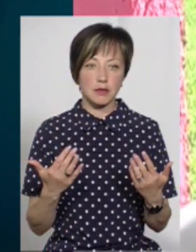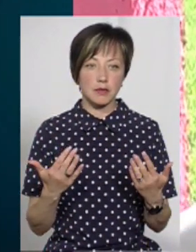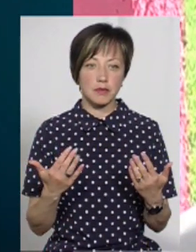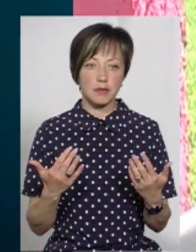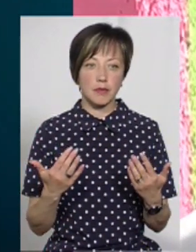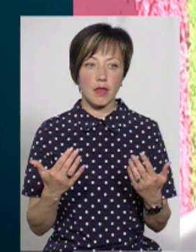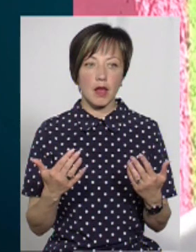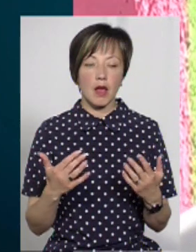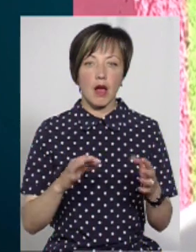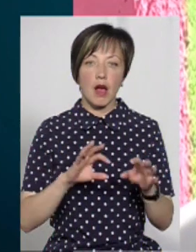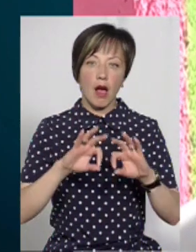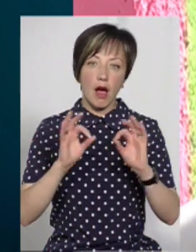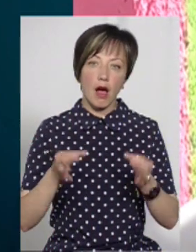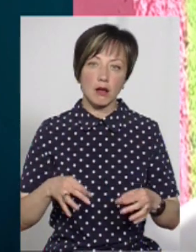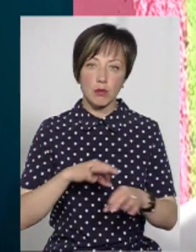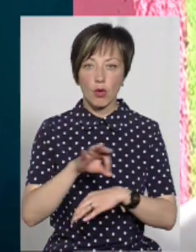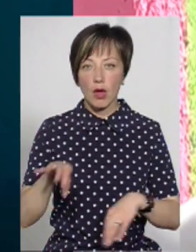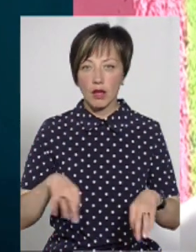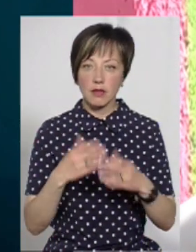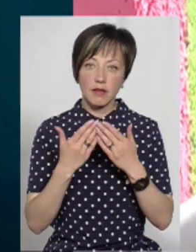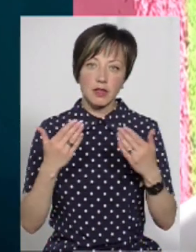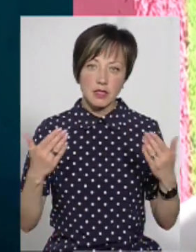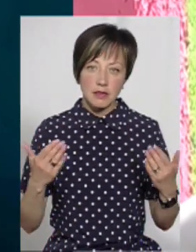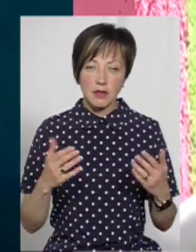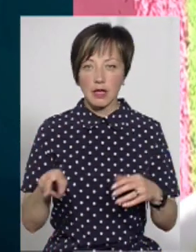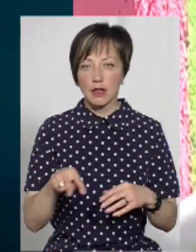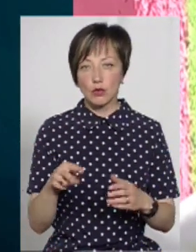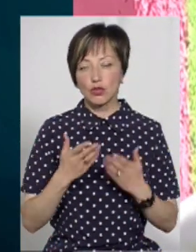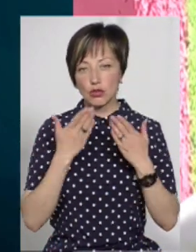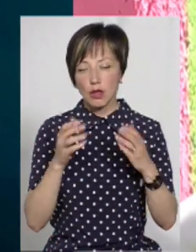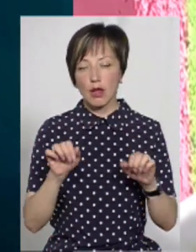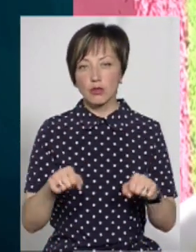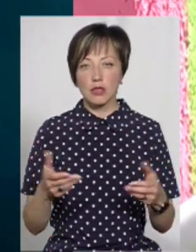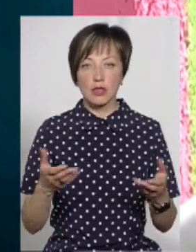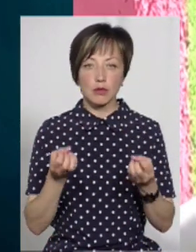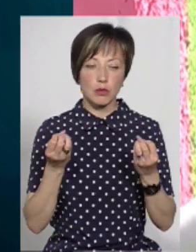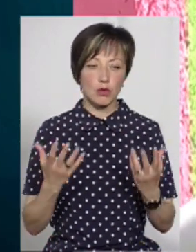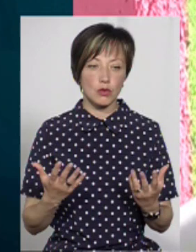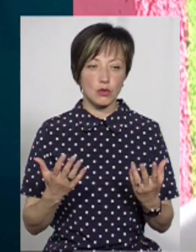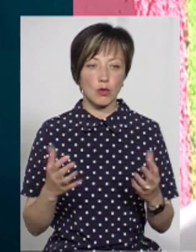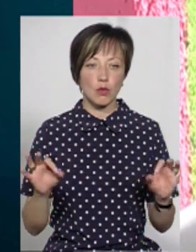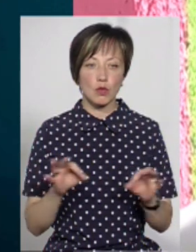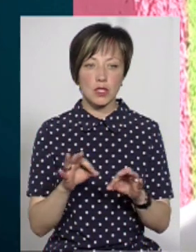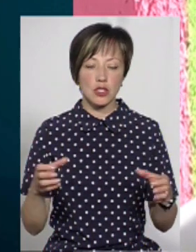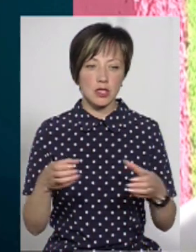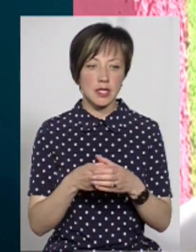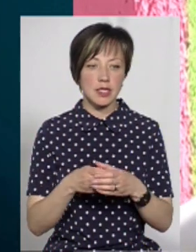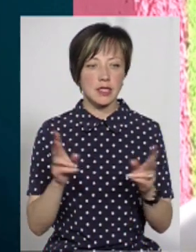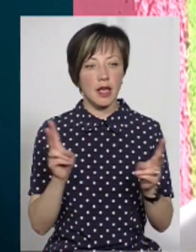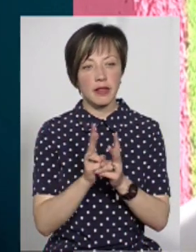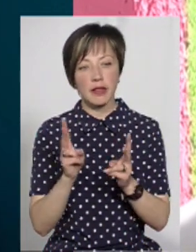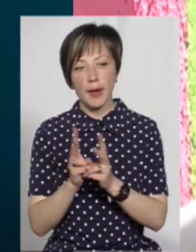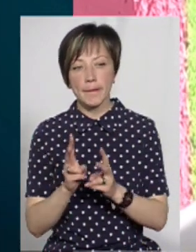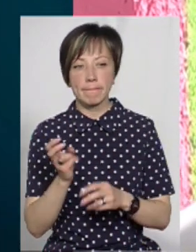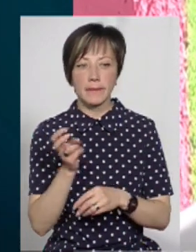побічних арт-проєктів, чи то виставки, чи то літературні читання, чи то, можливо, якісь просто музичні сети, там, або люди можуть прийти